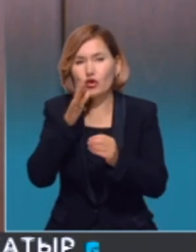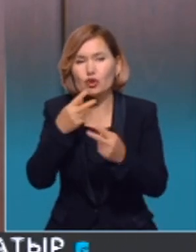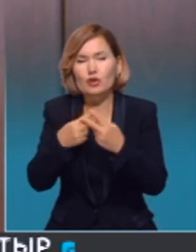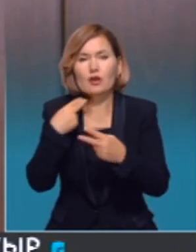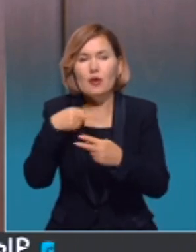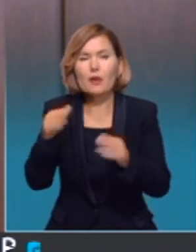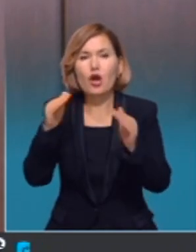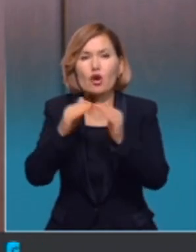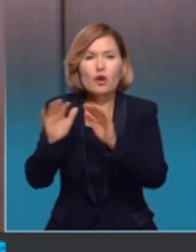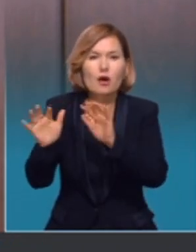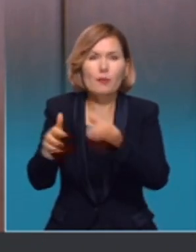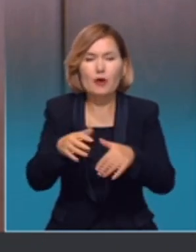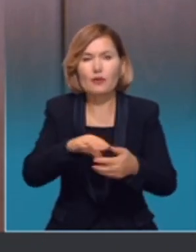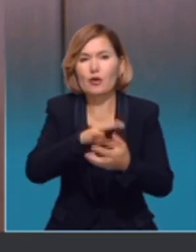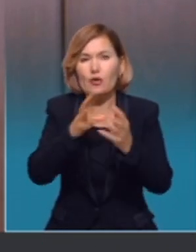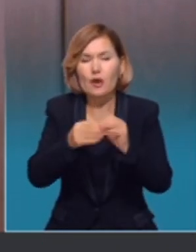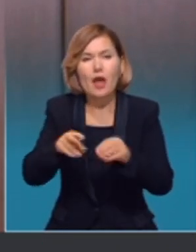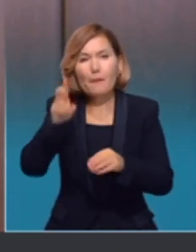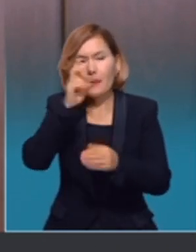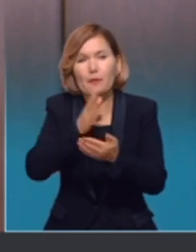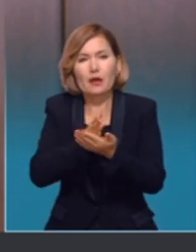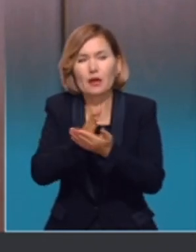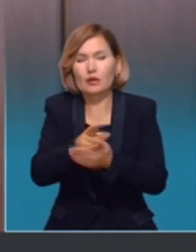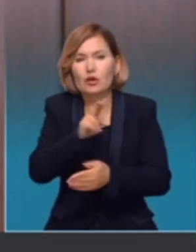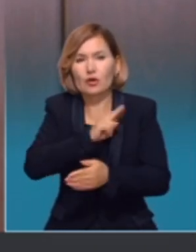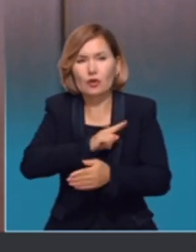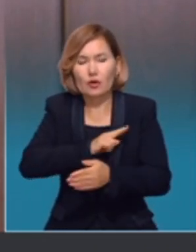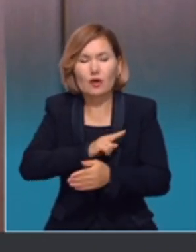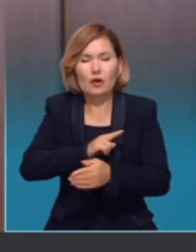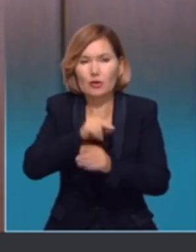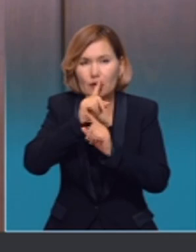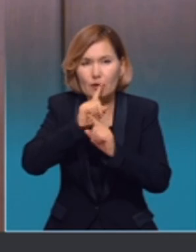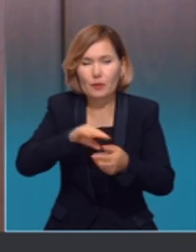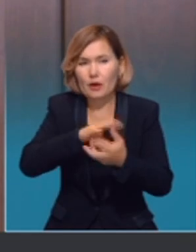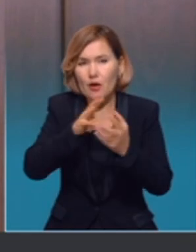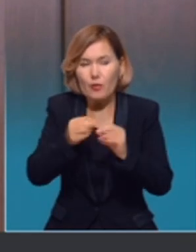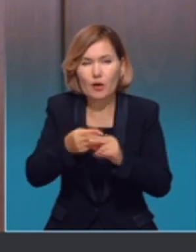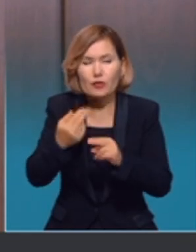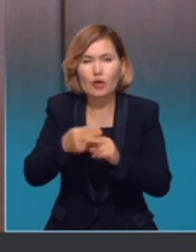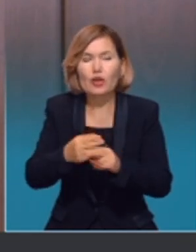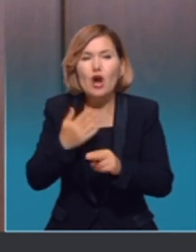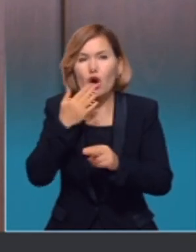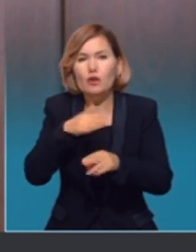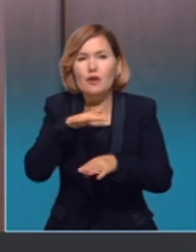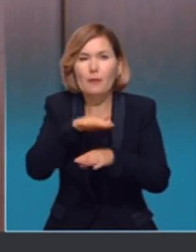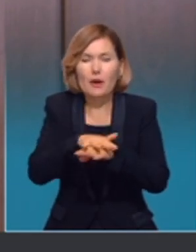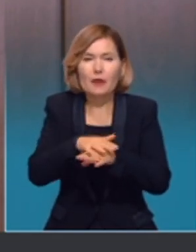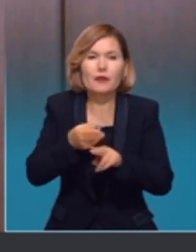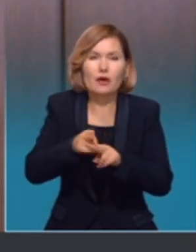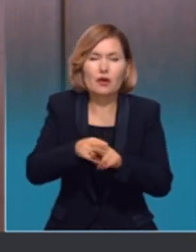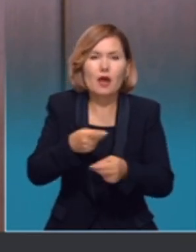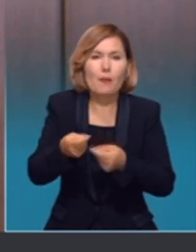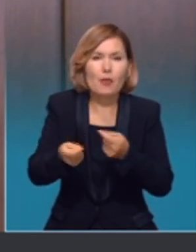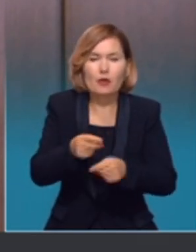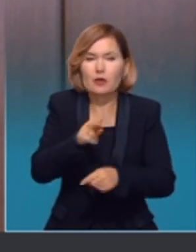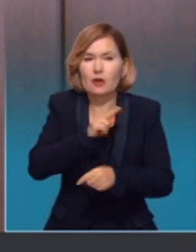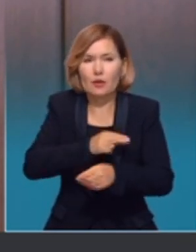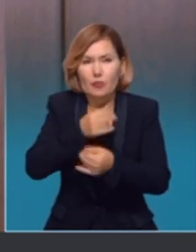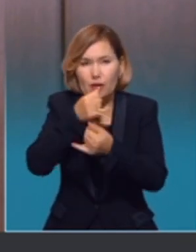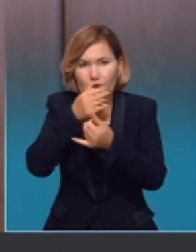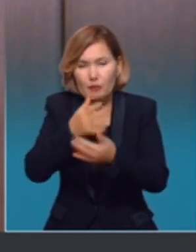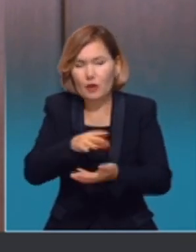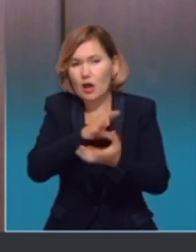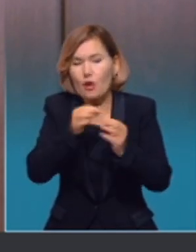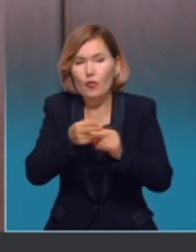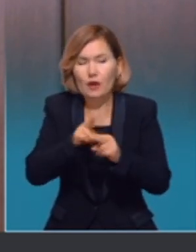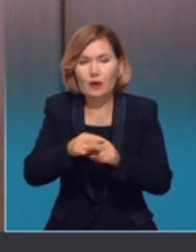мүлкі тәркіленеді. Өмір бойы мемлекеттік қызметте, сот жергілікті атқарушы органдарда, ұлттық банк пен оның ведомстволарында, қаржылық ұйымдарда